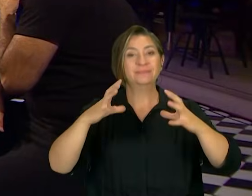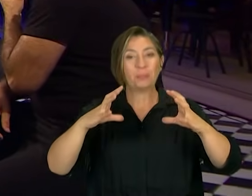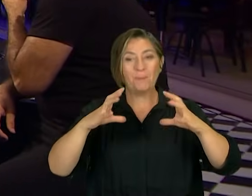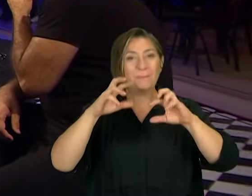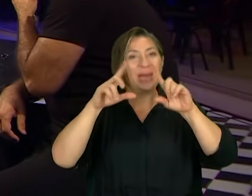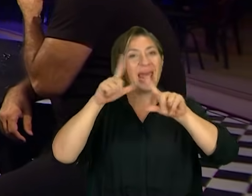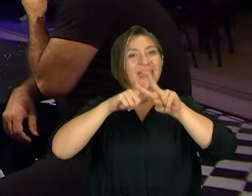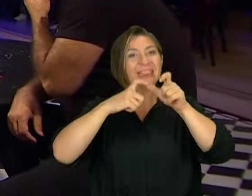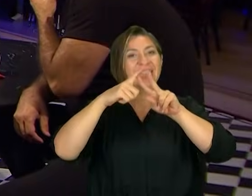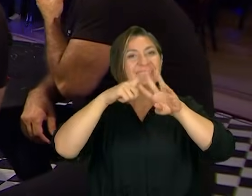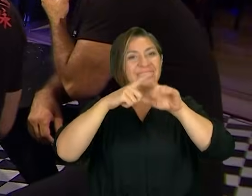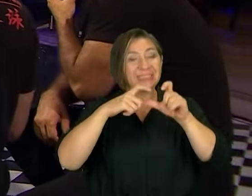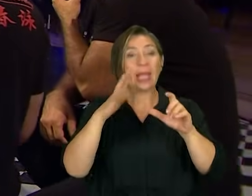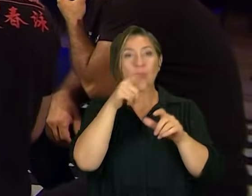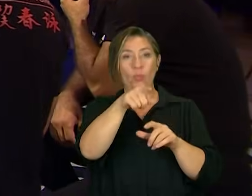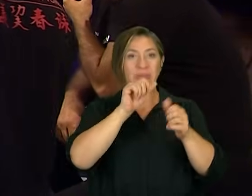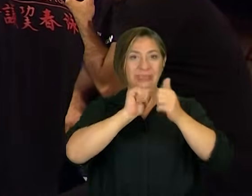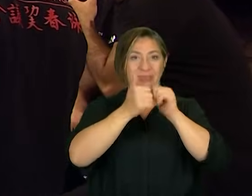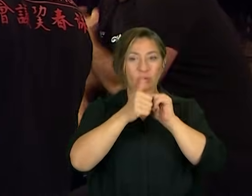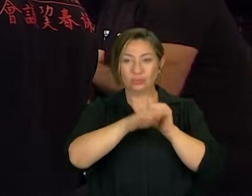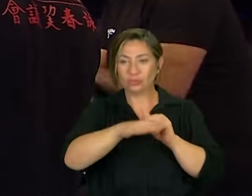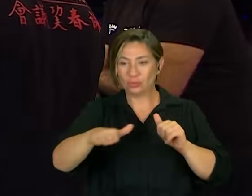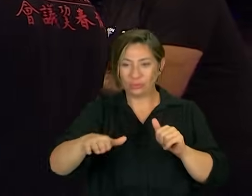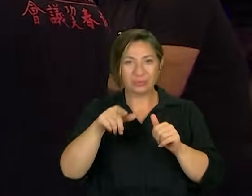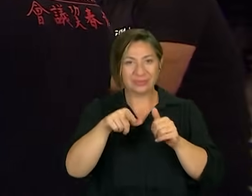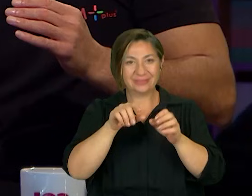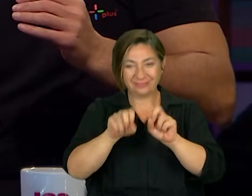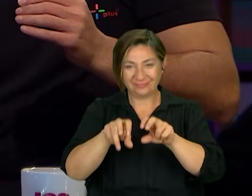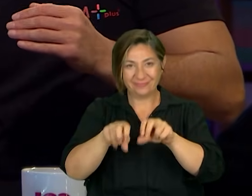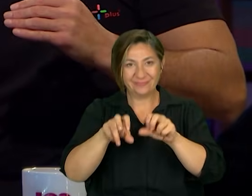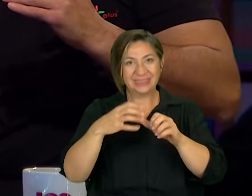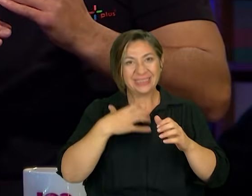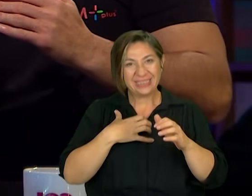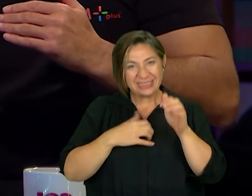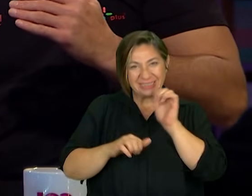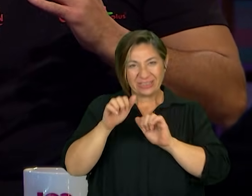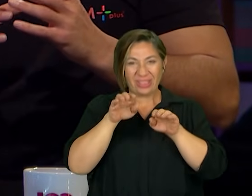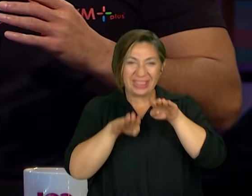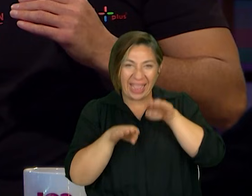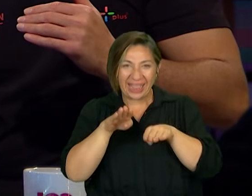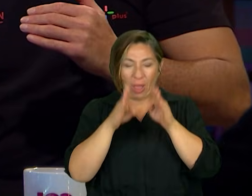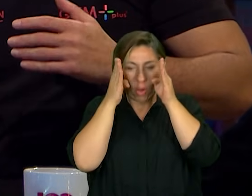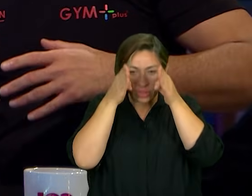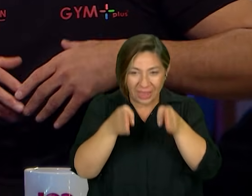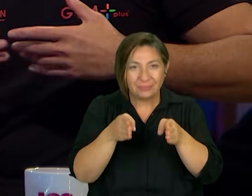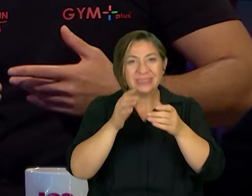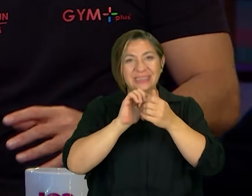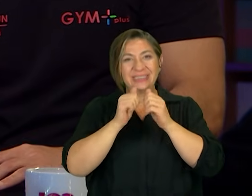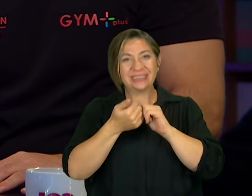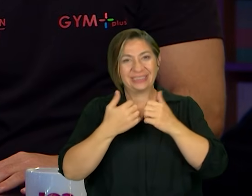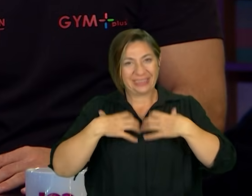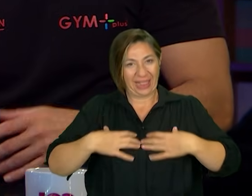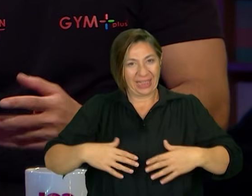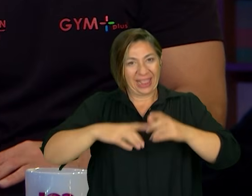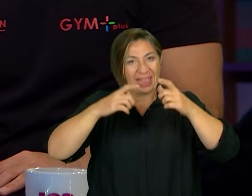eğitimi veriyoruz. Hem de Wing Chun Kids dediğimiz çocukların eğitim, hem denge, hem odaklanma, hem de